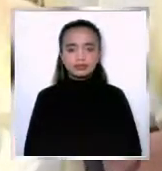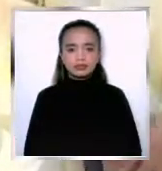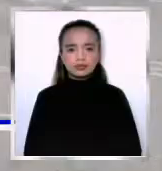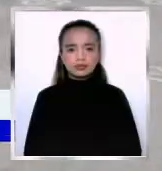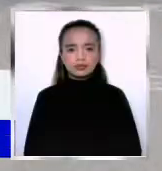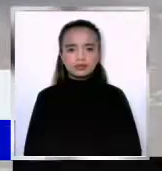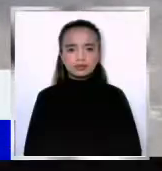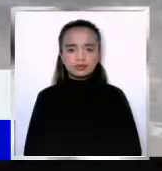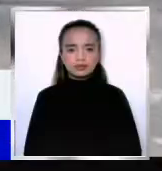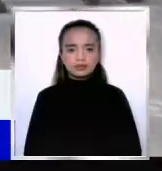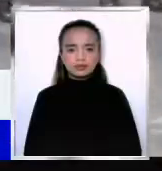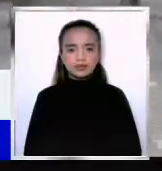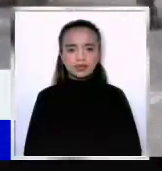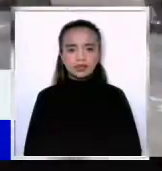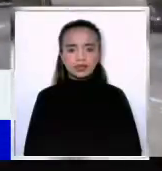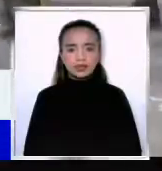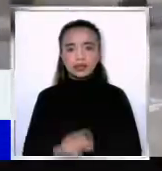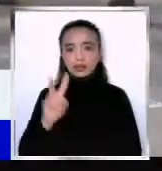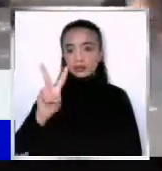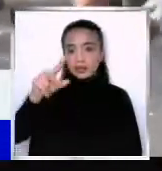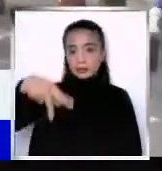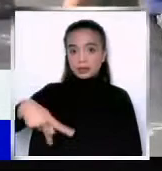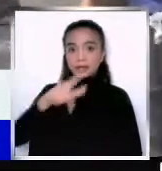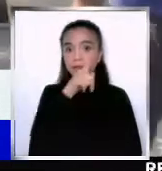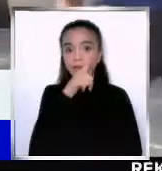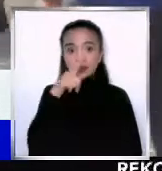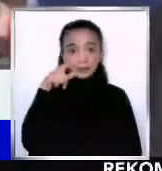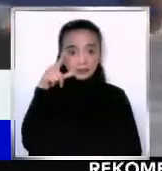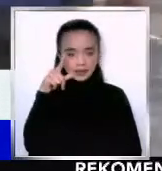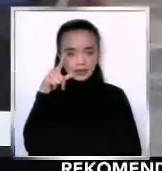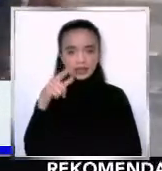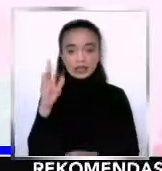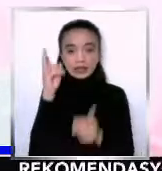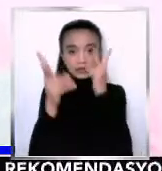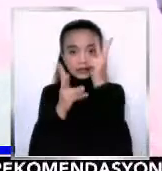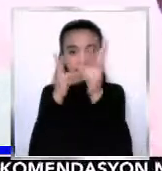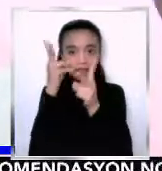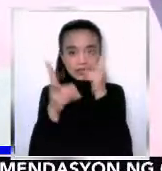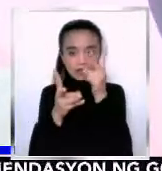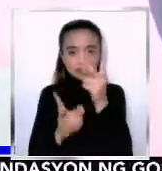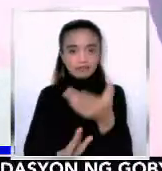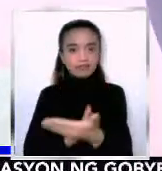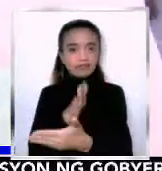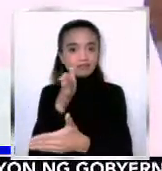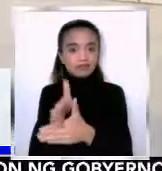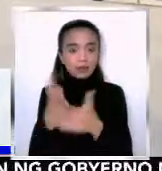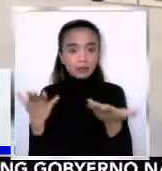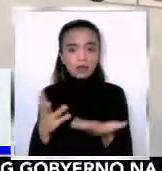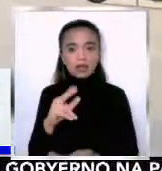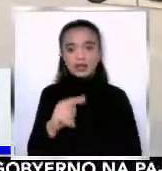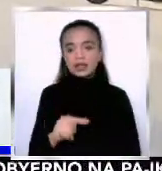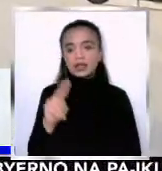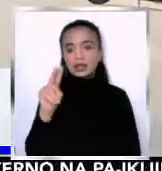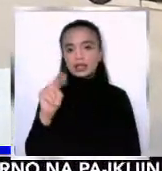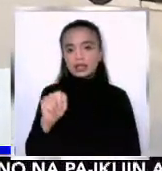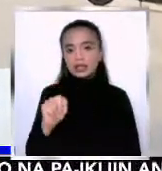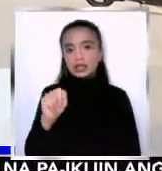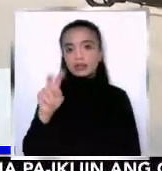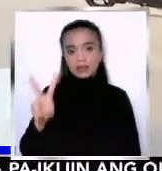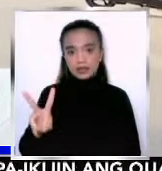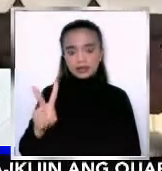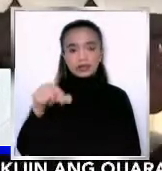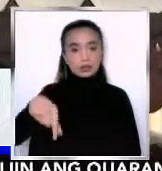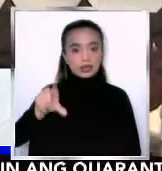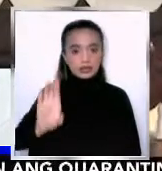Binisita ni Vice President Lenny Robredo ang libreng swab na pinangunahan ng kanyang opisina sa Navaliches, Quezon City. Pinilahan ang swabbing